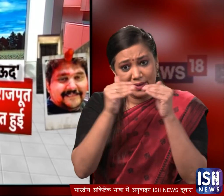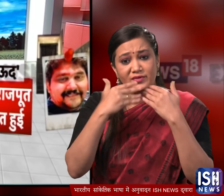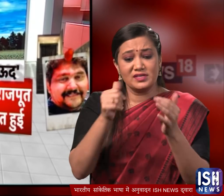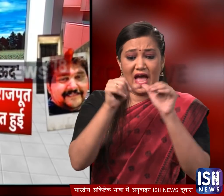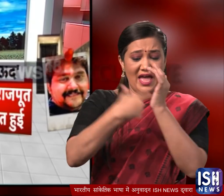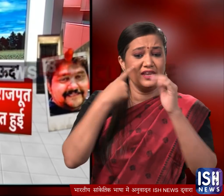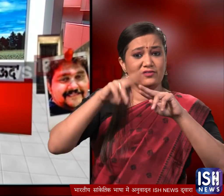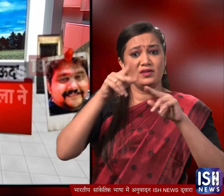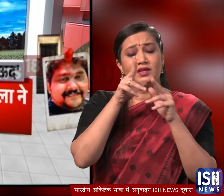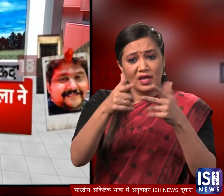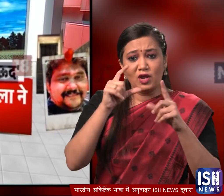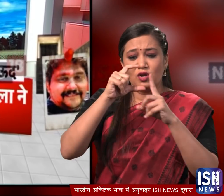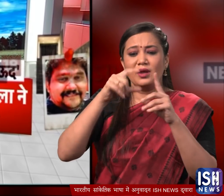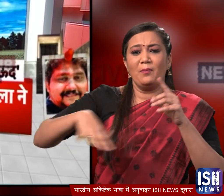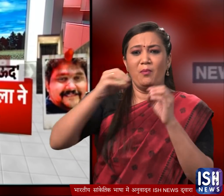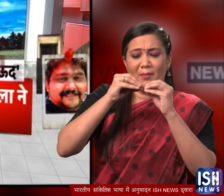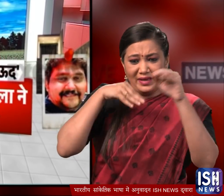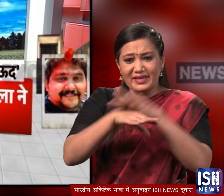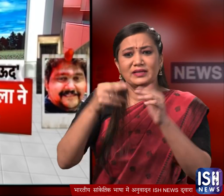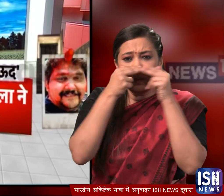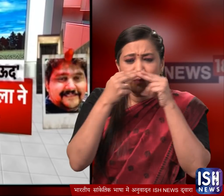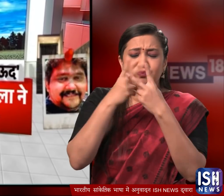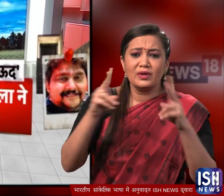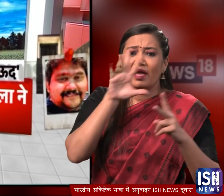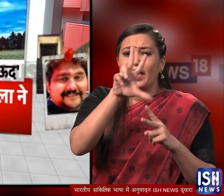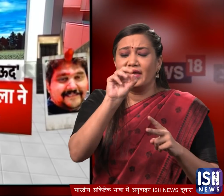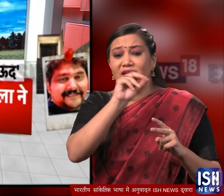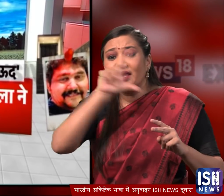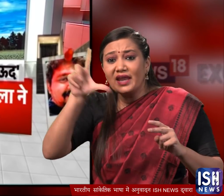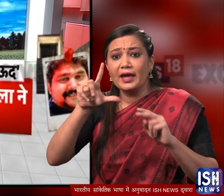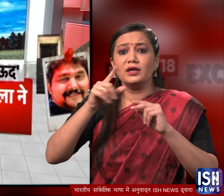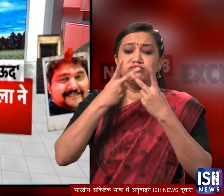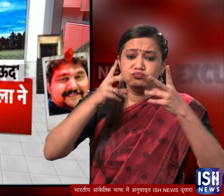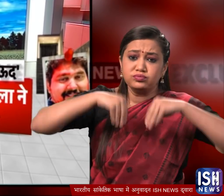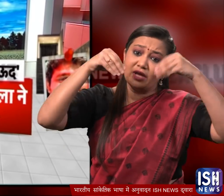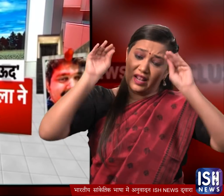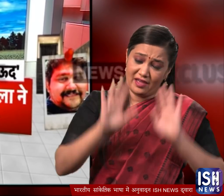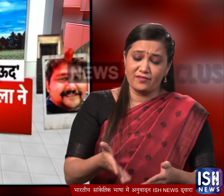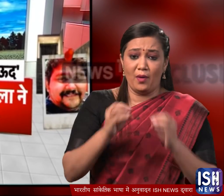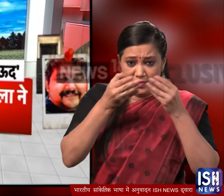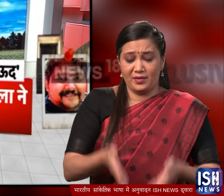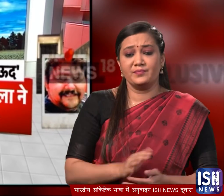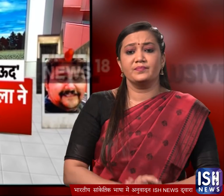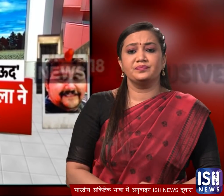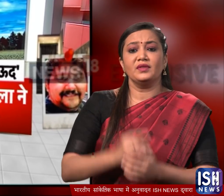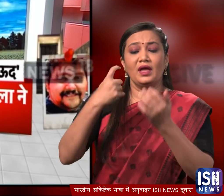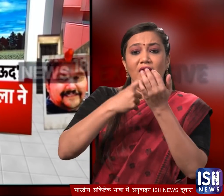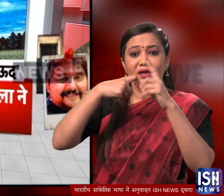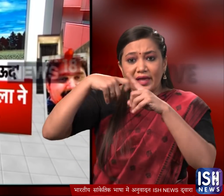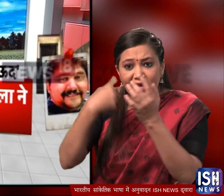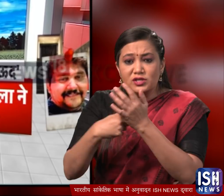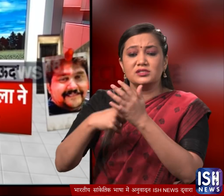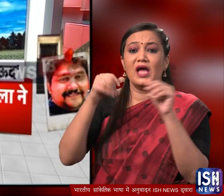चुका है। आरिफ ने यह भी जानकारी दी कि मुंबई के डोंगरी की ड्रग्स फैक्ट्री में रोजाना करीब 80 लाख रुपए की ड्रग्स सप्लाई होती थी, जिनका